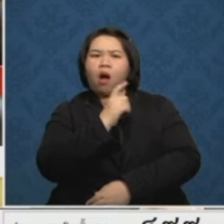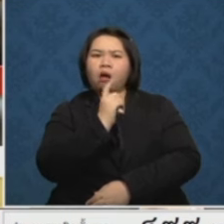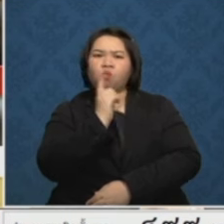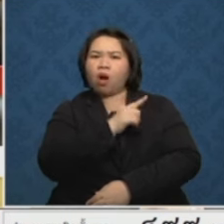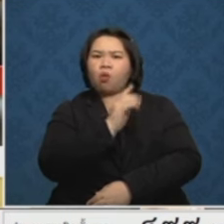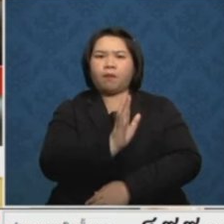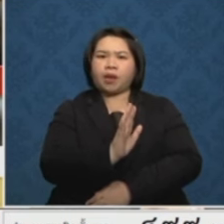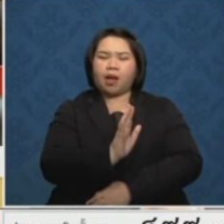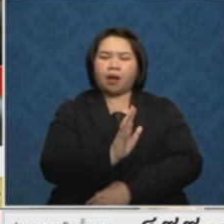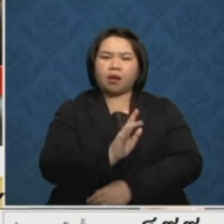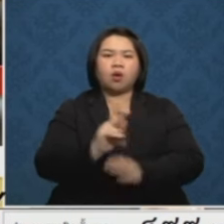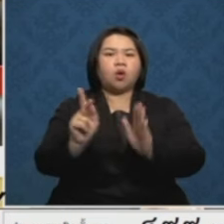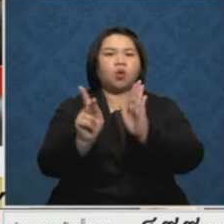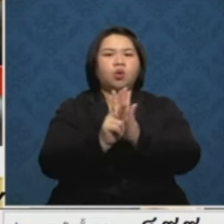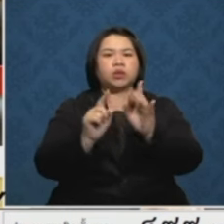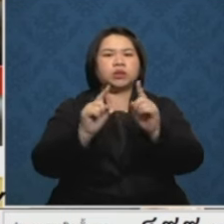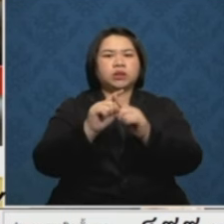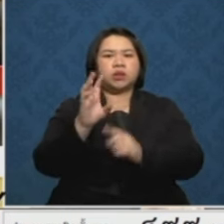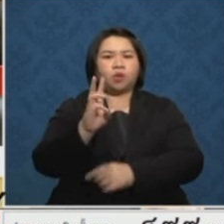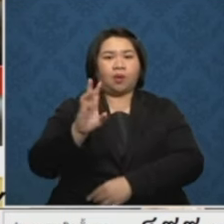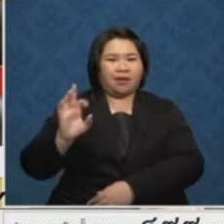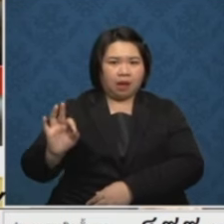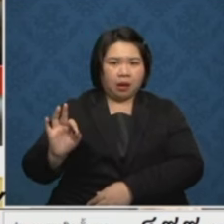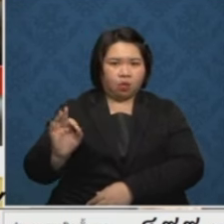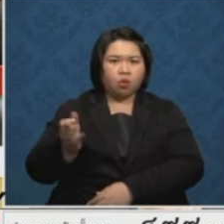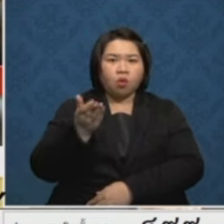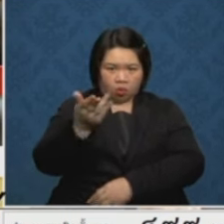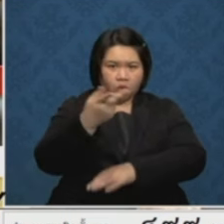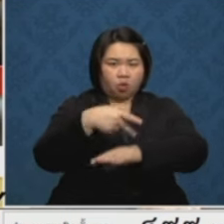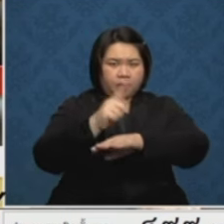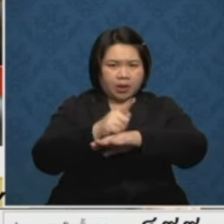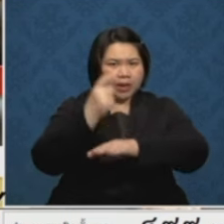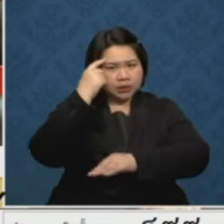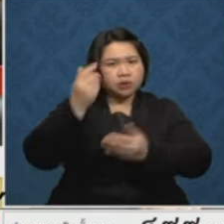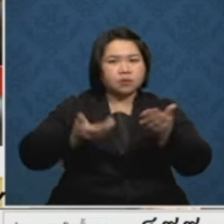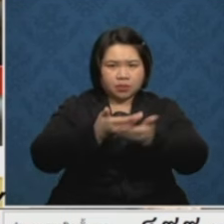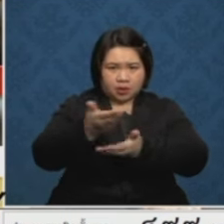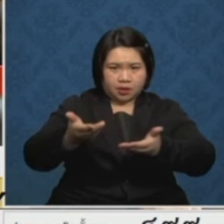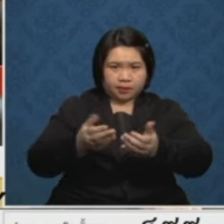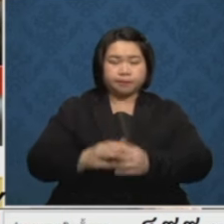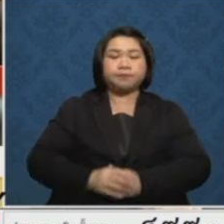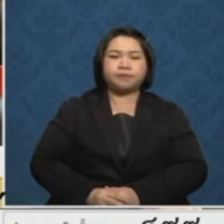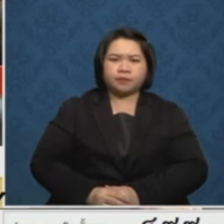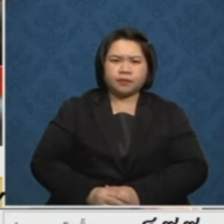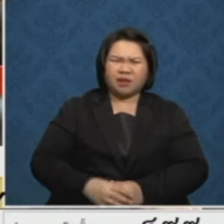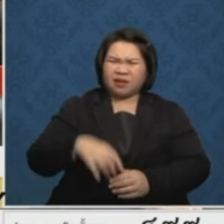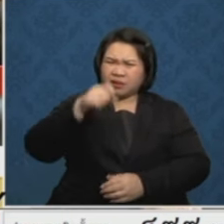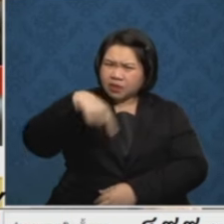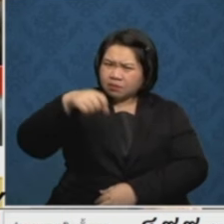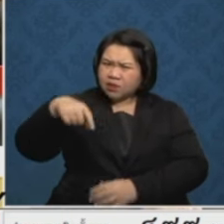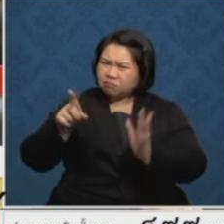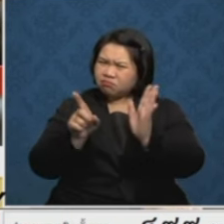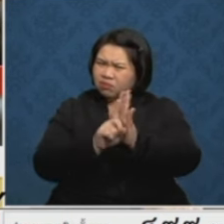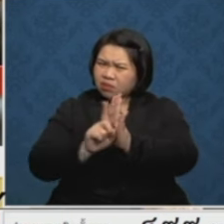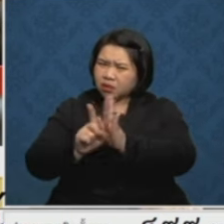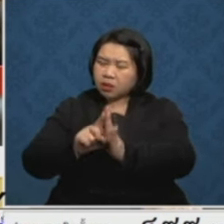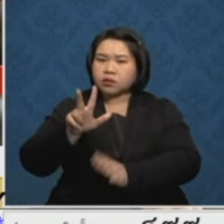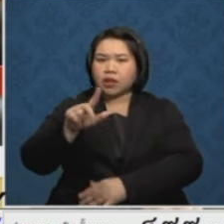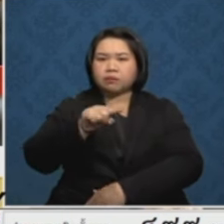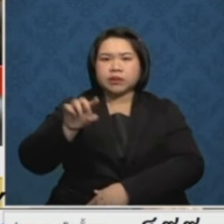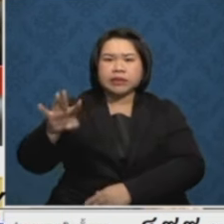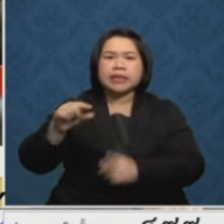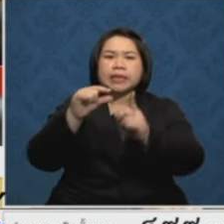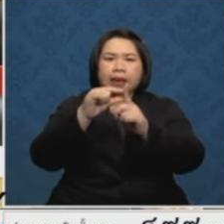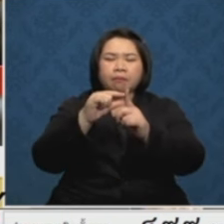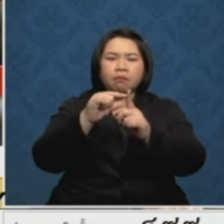ตราในข้อบังคับข้อ69ขอให้ท่านประธานวินิจฉัยด้วยครับซ้ำๆไม่ต่ำกว่า 3-4 ครั้งคำว่